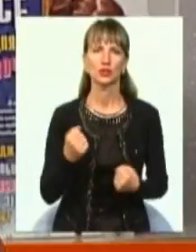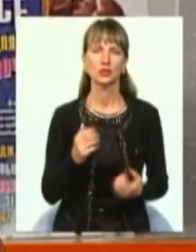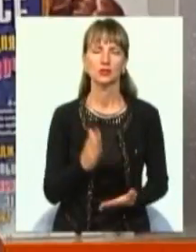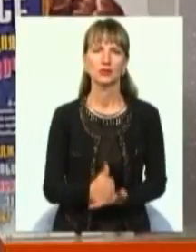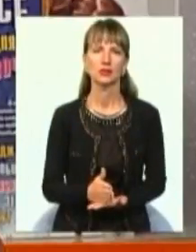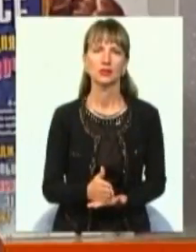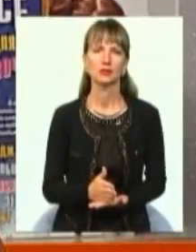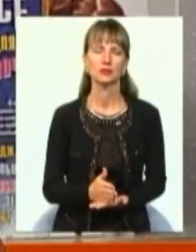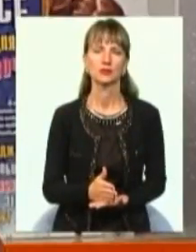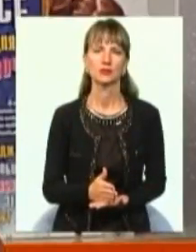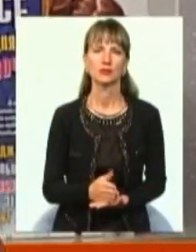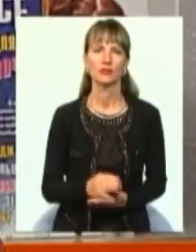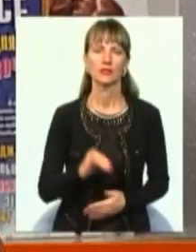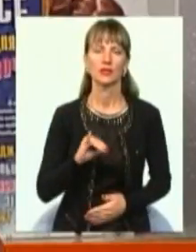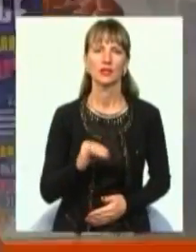їздить.